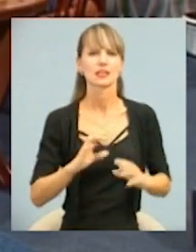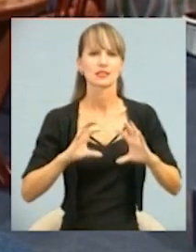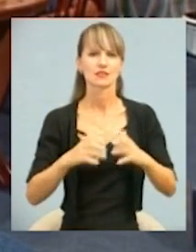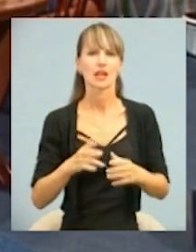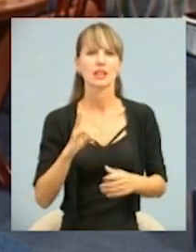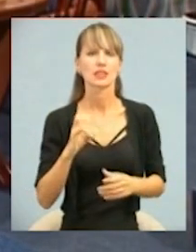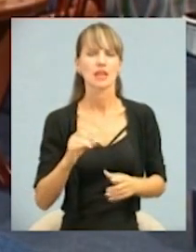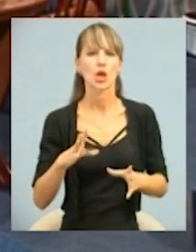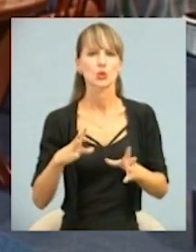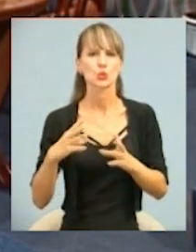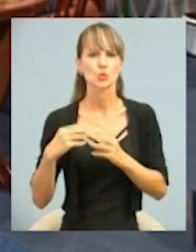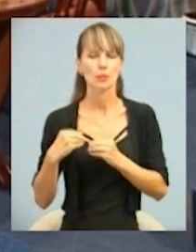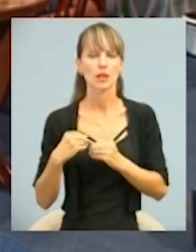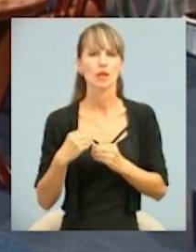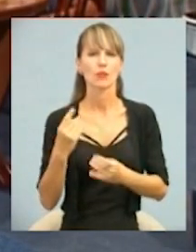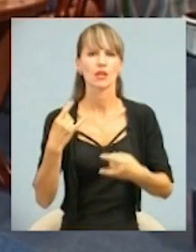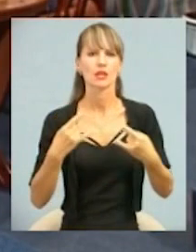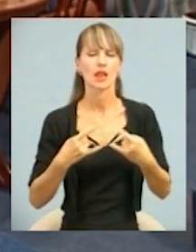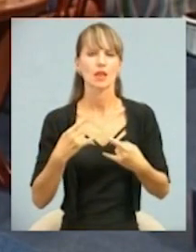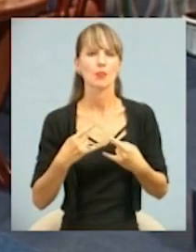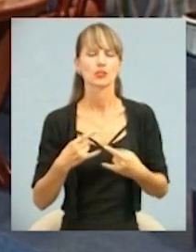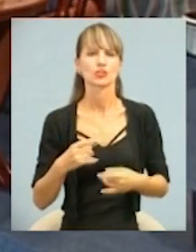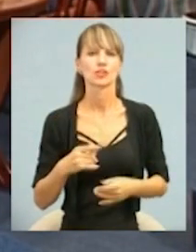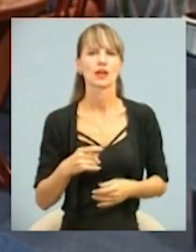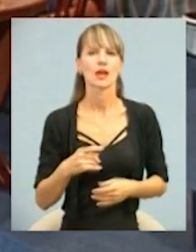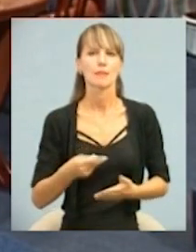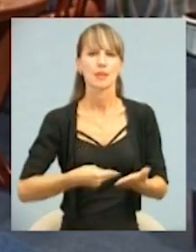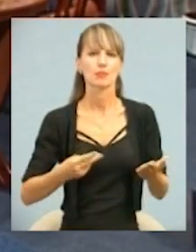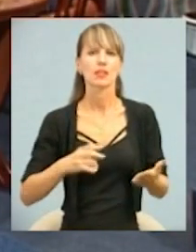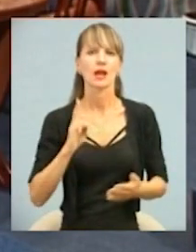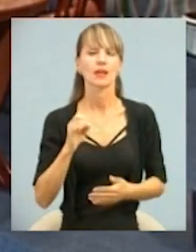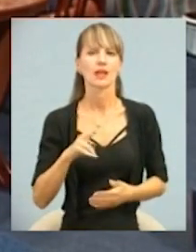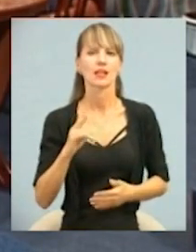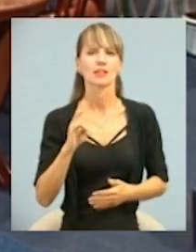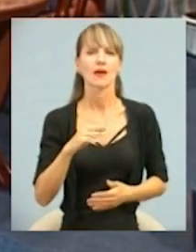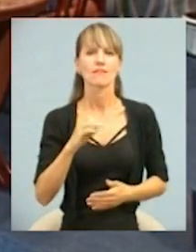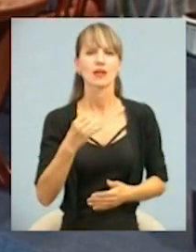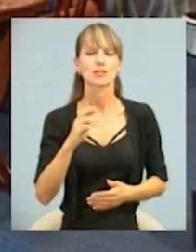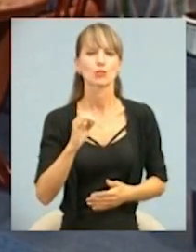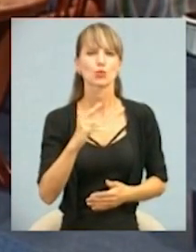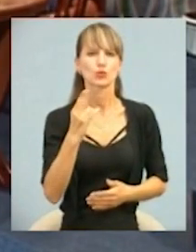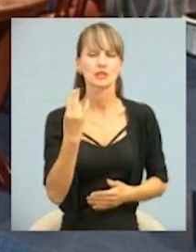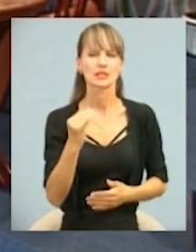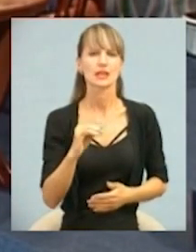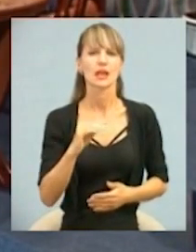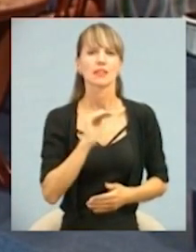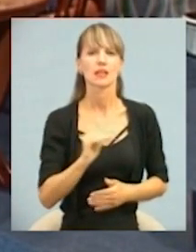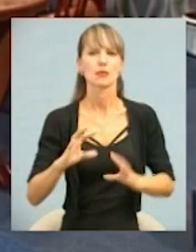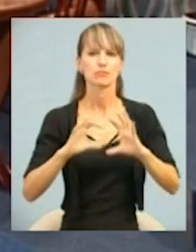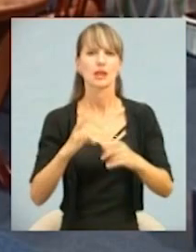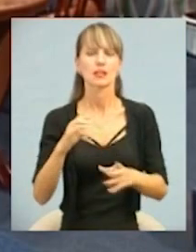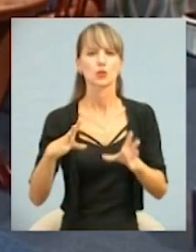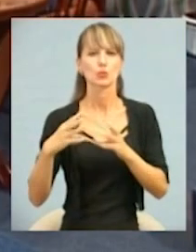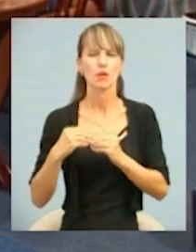Дитячий світ на Суспільному телебаченні. Давай ще раз повторимо, щоб ви запам'ятали. Підписуйтесь на канал на Фейсбуці та Ютуб «Дитячий світ на